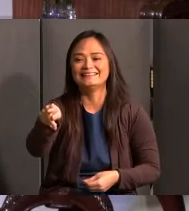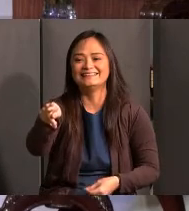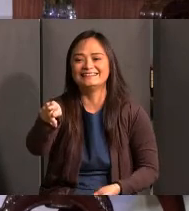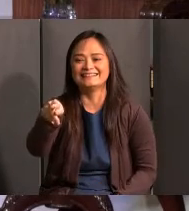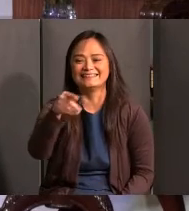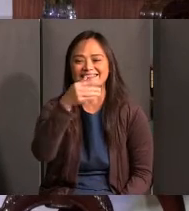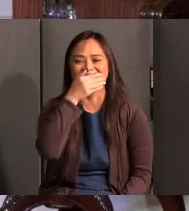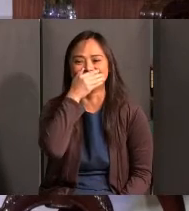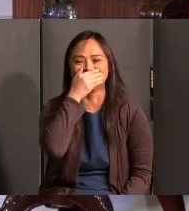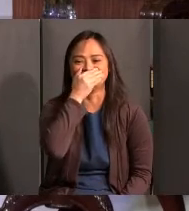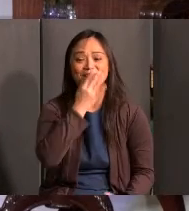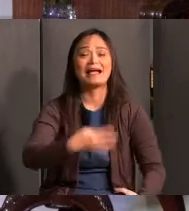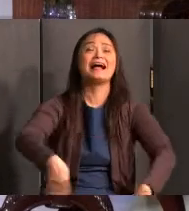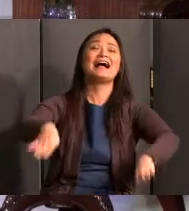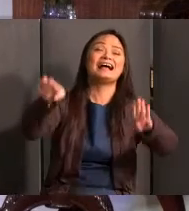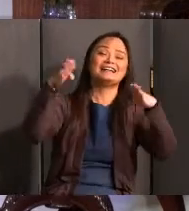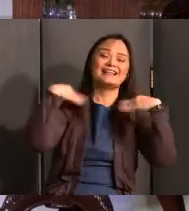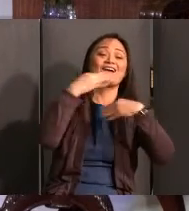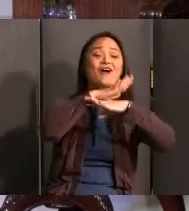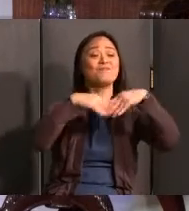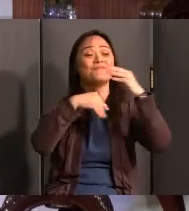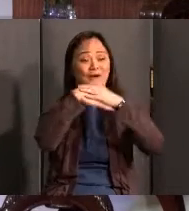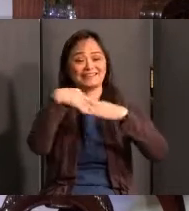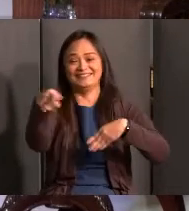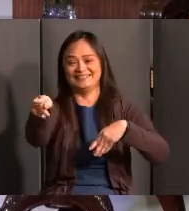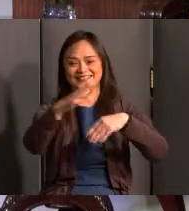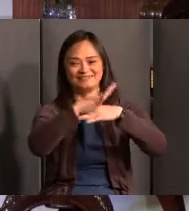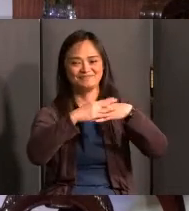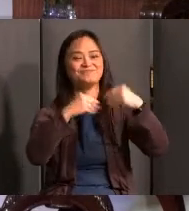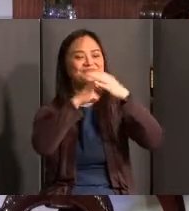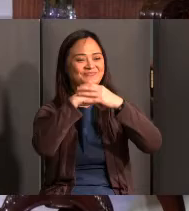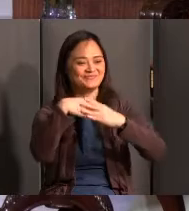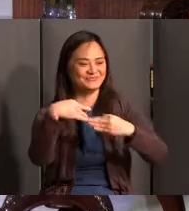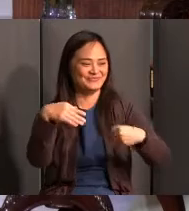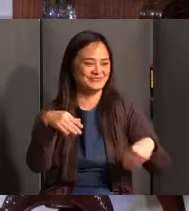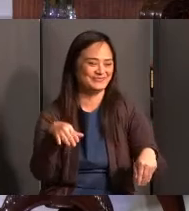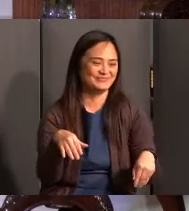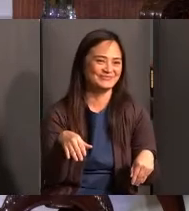nalalasap yung comfort na binibigay ng comforter?